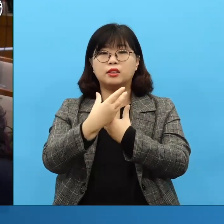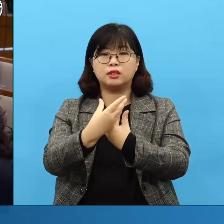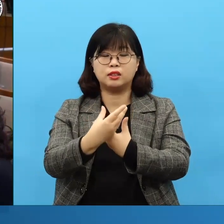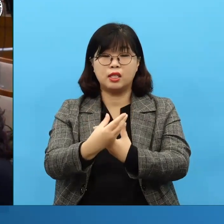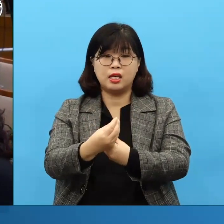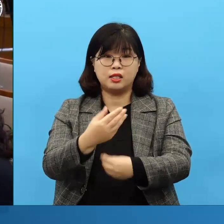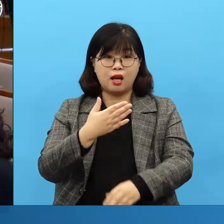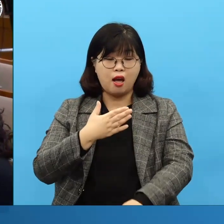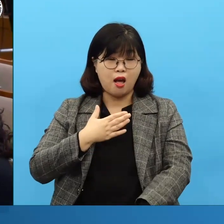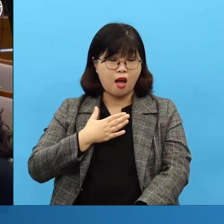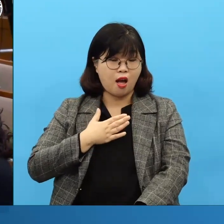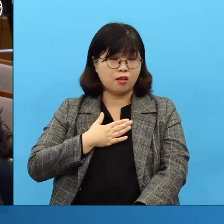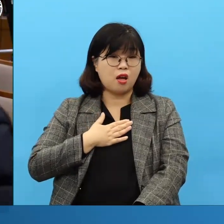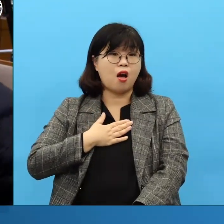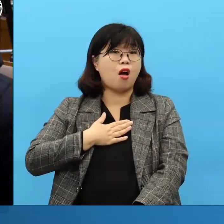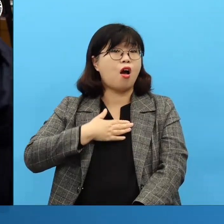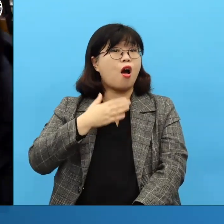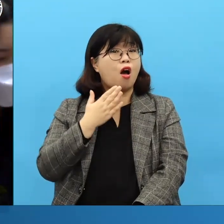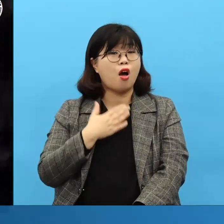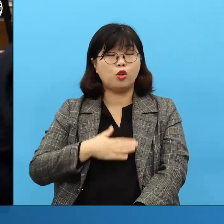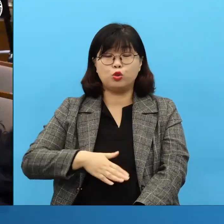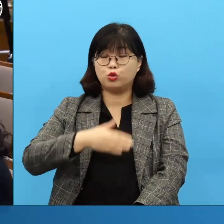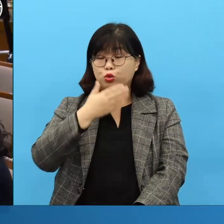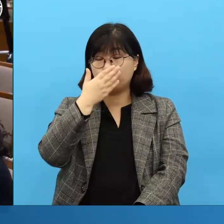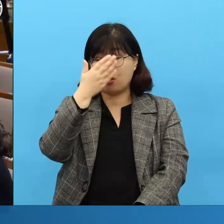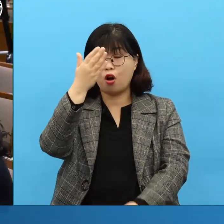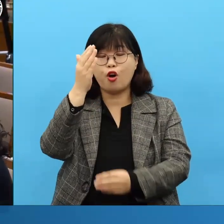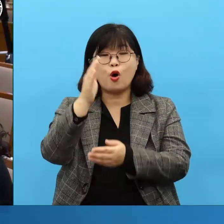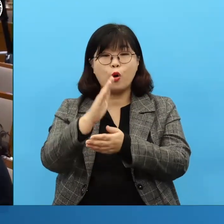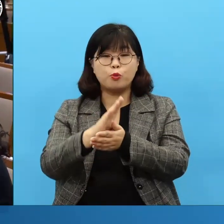편한지 난 알 수